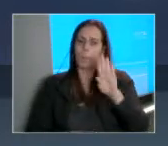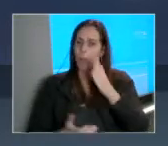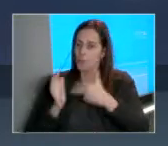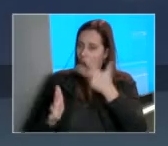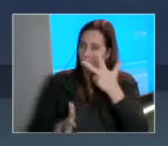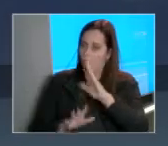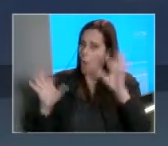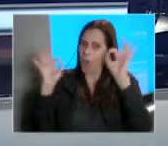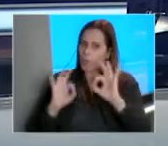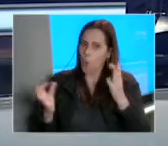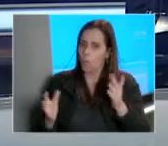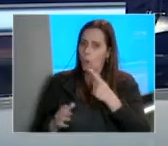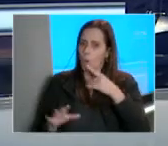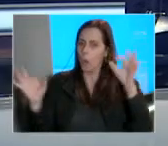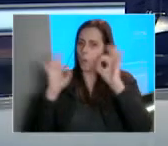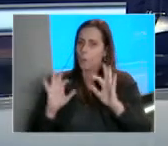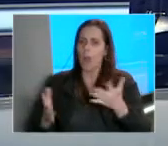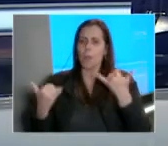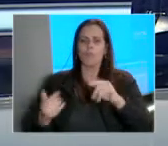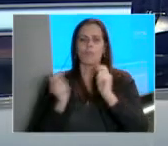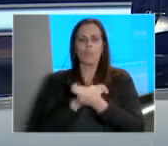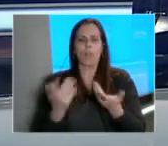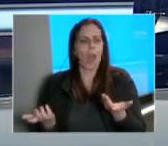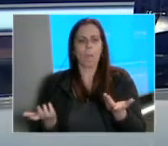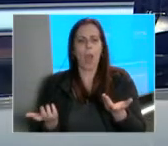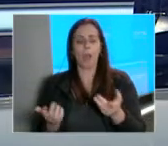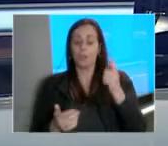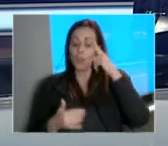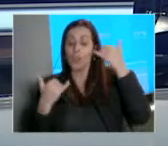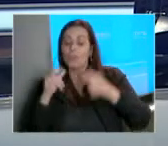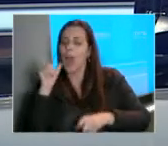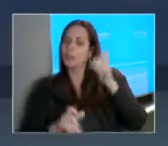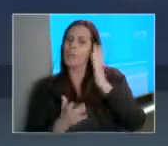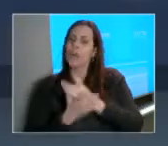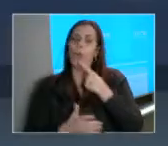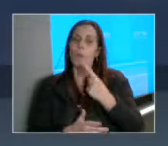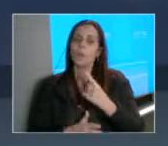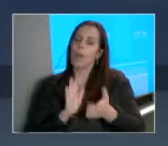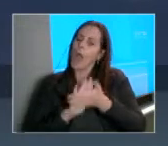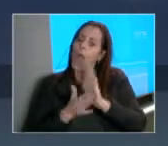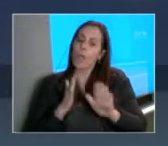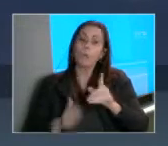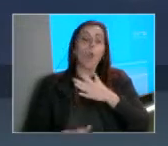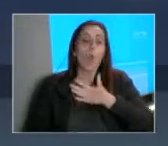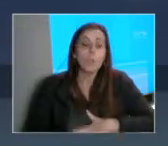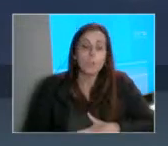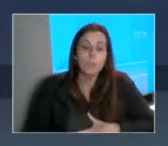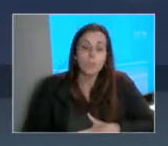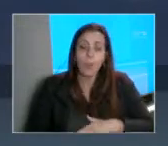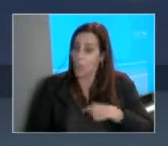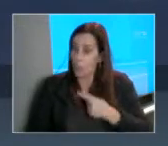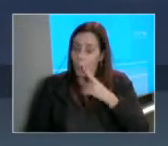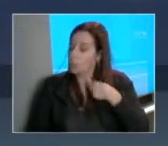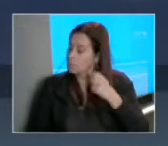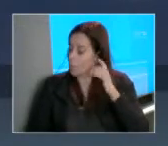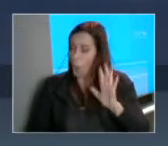היה, לא היה כלום. לא דיברו על כלום, אז למה שעכשיו ישתנה? אני חושב שעכשיו אנשים אומרים, חלס, הם רוצים, אני אומר